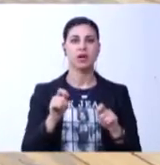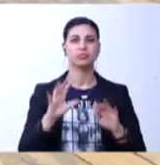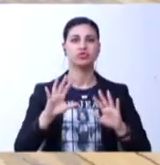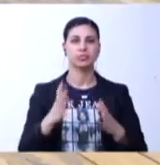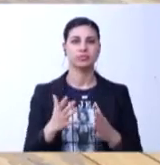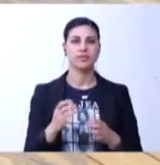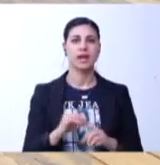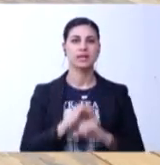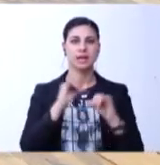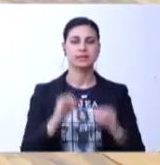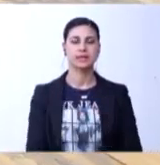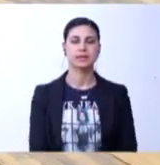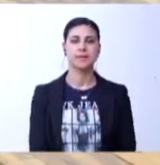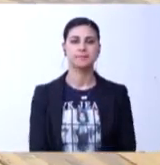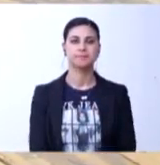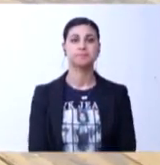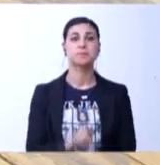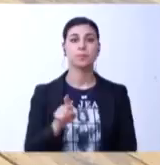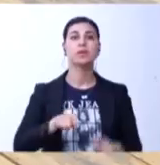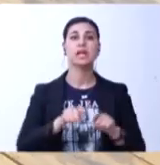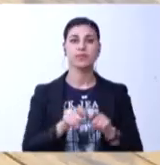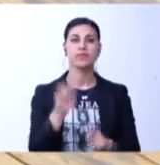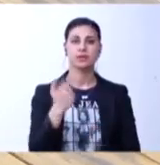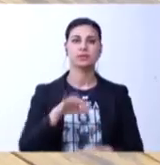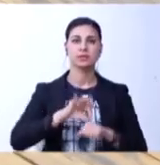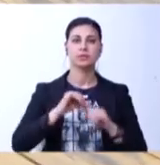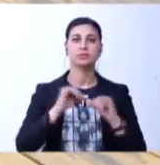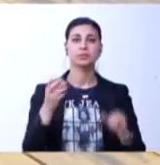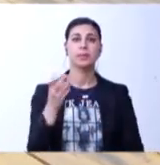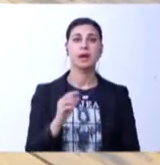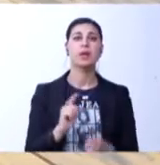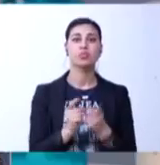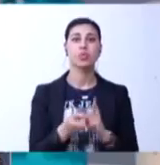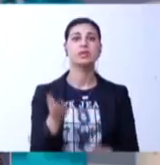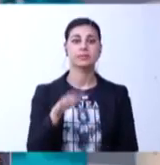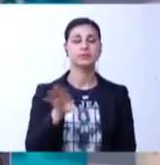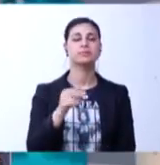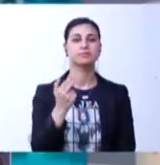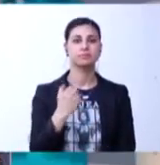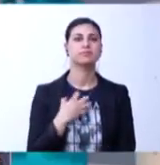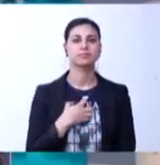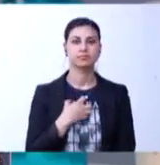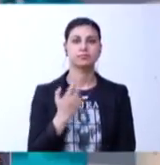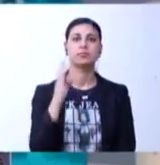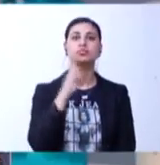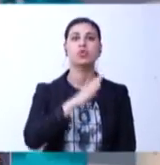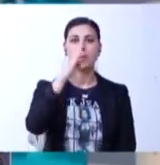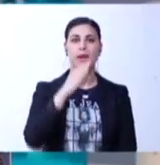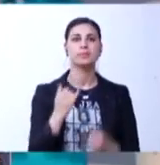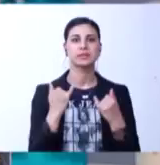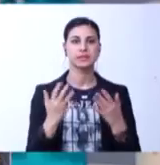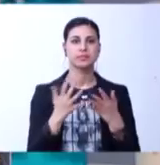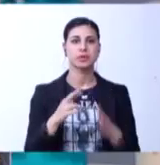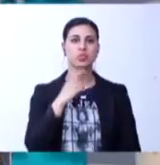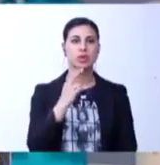გახშირდა? თანკბილის დარღვევების დარღვევებიც გახშირდა, მაგრამ მიუხედავად ამისა, ისიც აღსანიშნავია, რომ ნამდვილად მშობლები დღეს